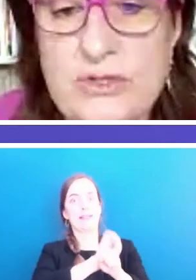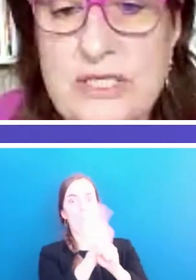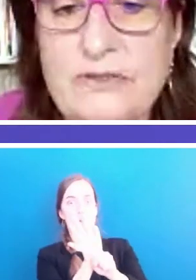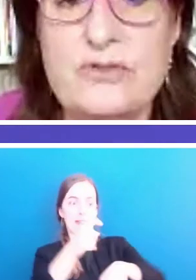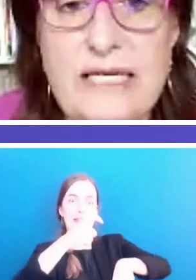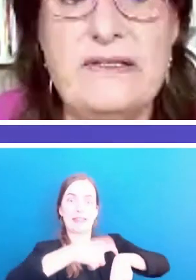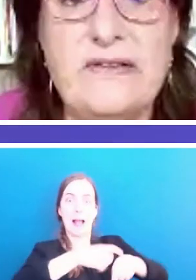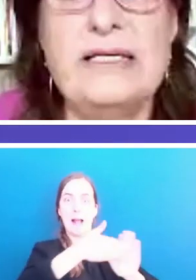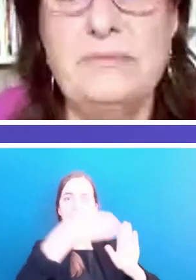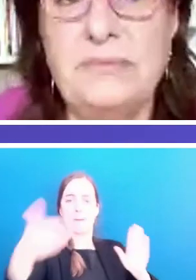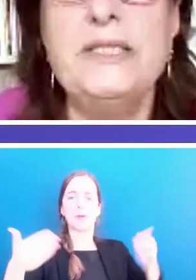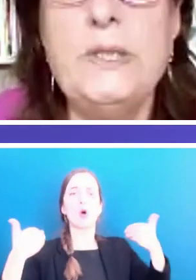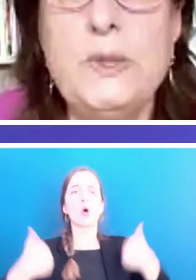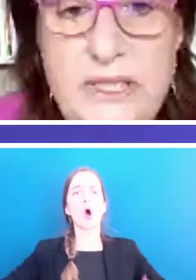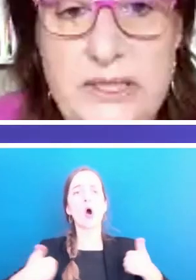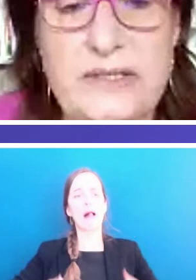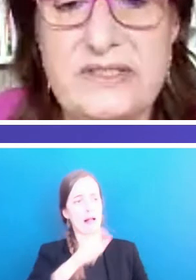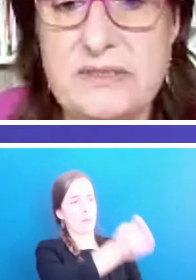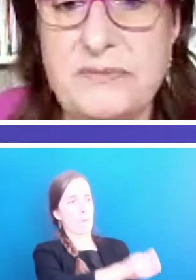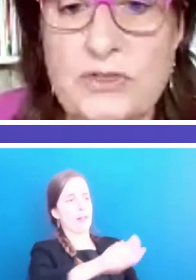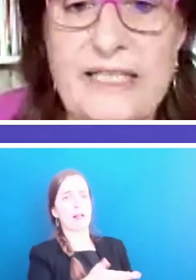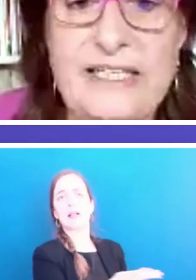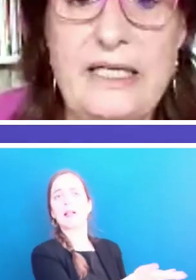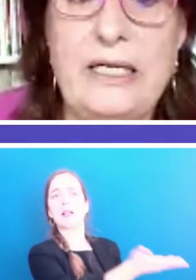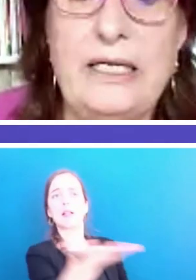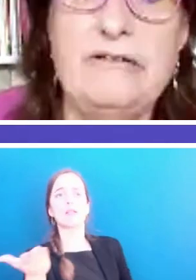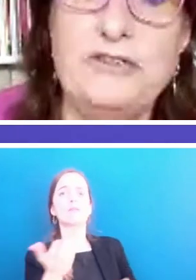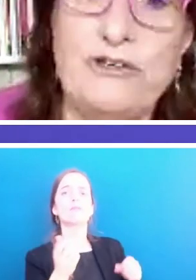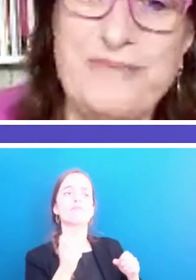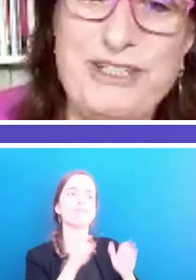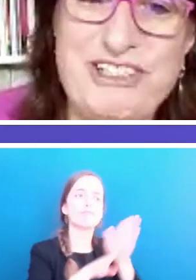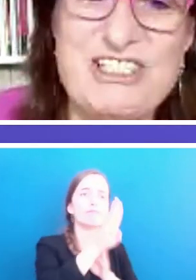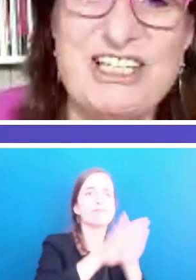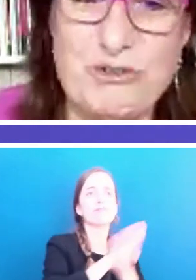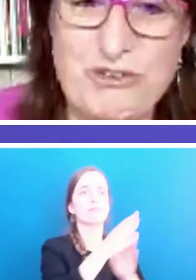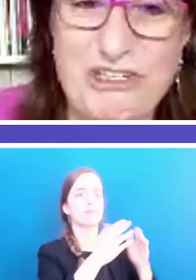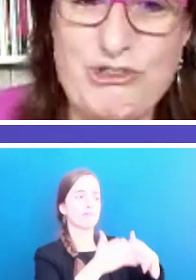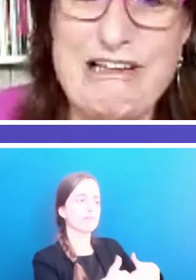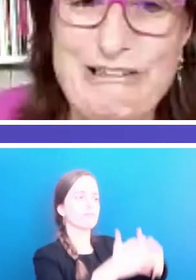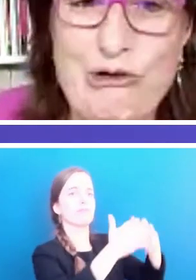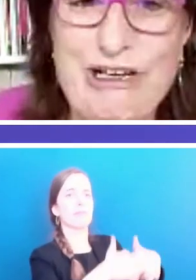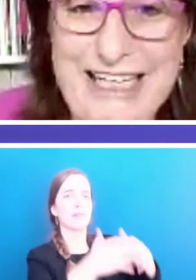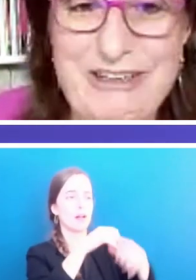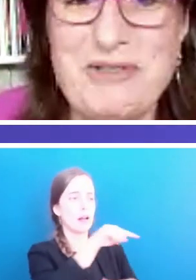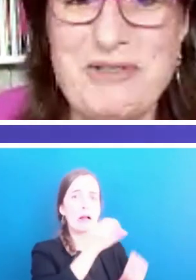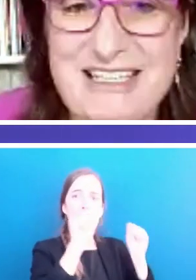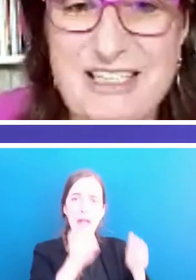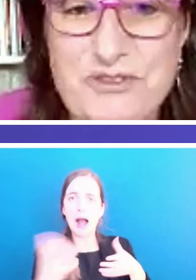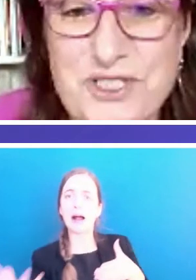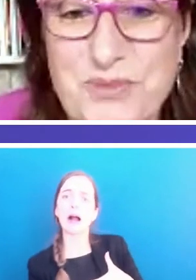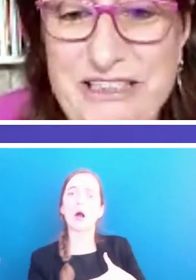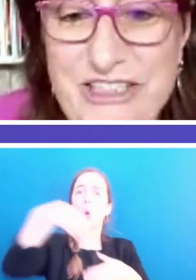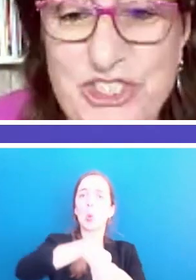في الخطط الوطنية والإقليمية؟ إذن كيف يمكن إشراك المجتمع المدني؟